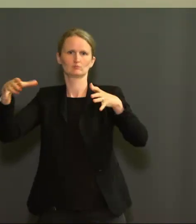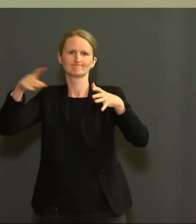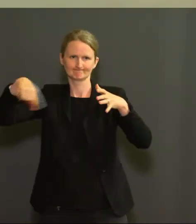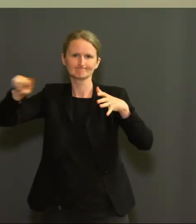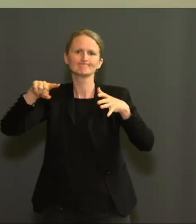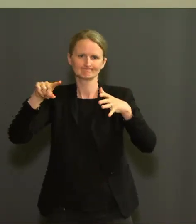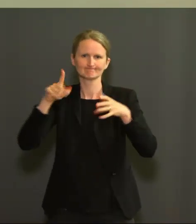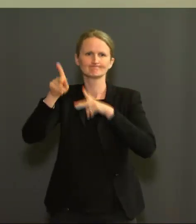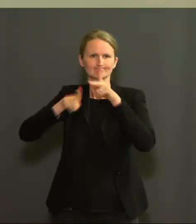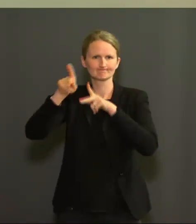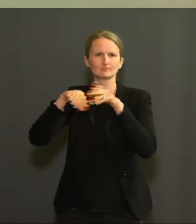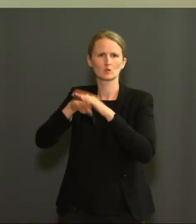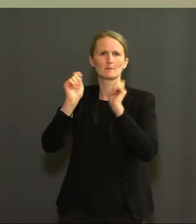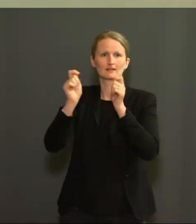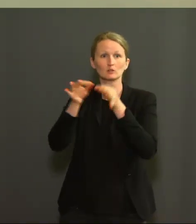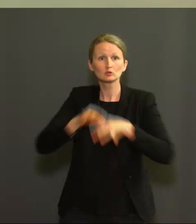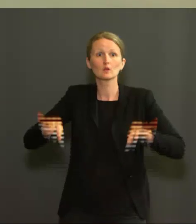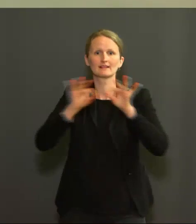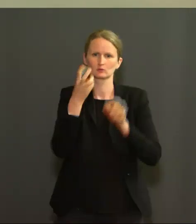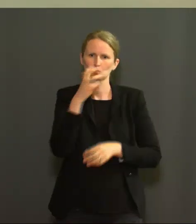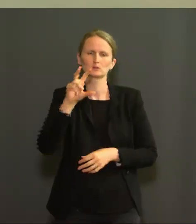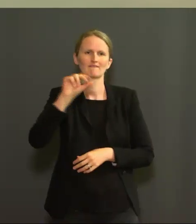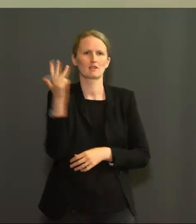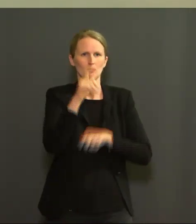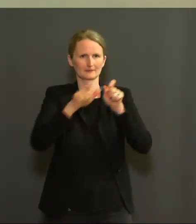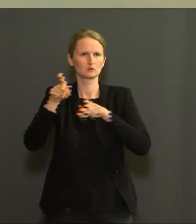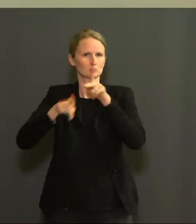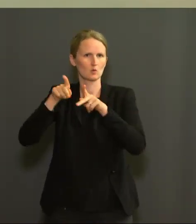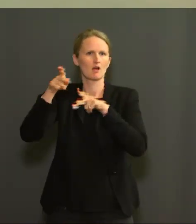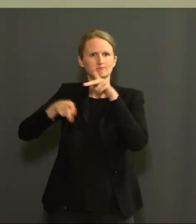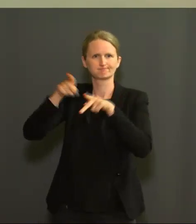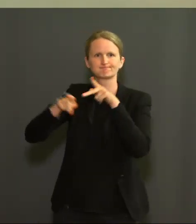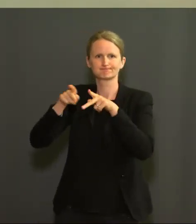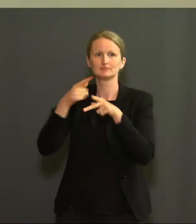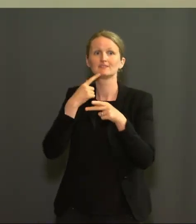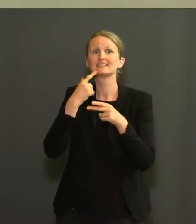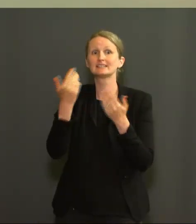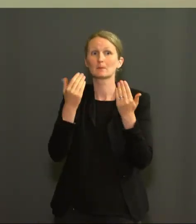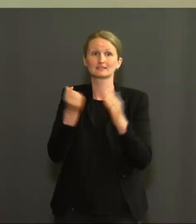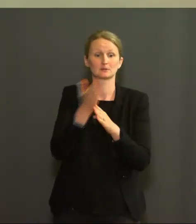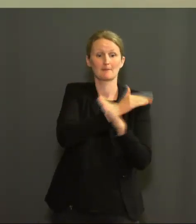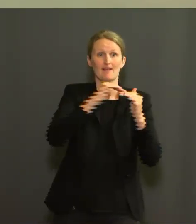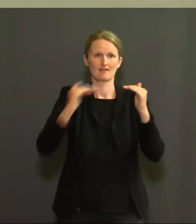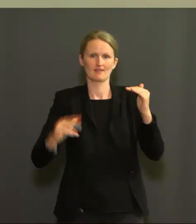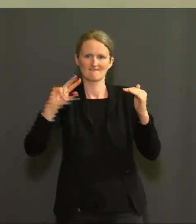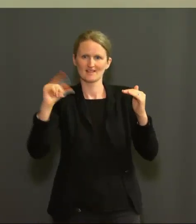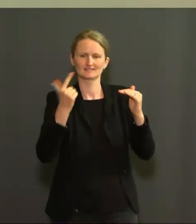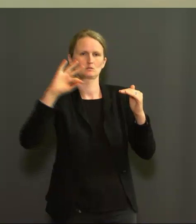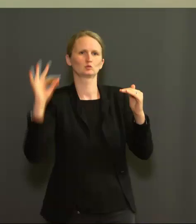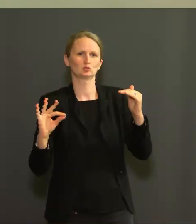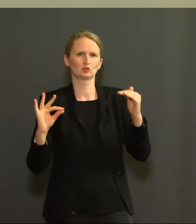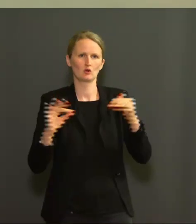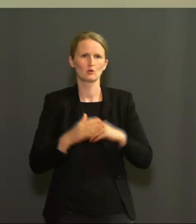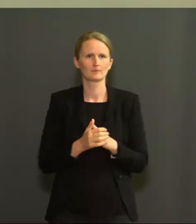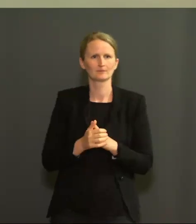Covid dans notre pays. C'est 27% de moins que la semaine précédente. Et parmi ces personnes, 143